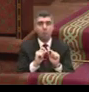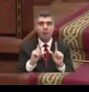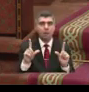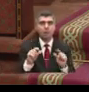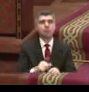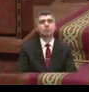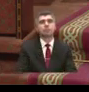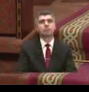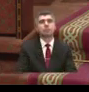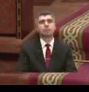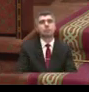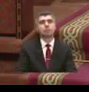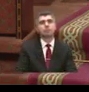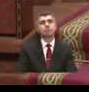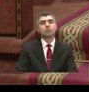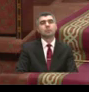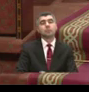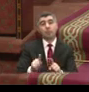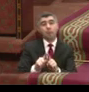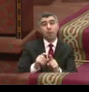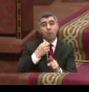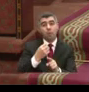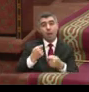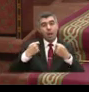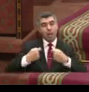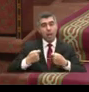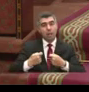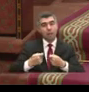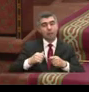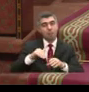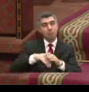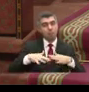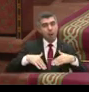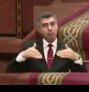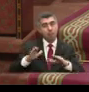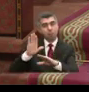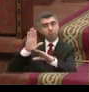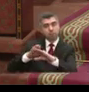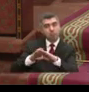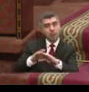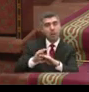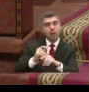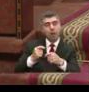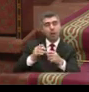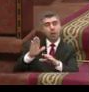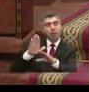تأويل، تقول: يقوم رئيس المجلس بإشعار الحكومة بموضوع الطلبات